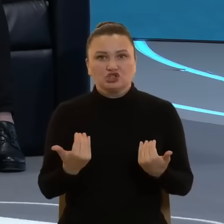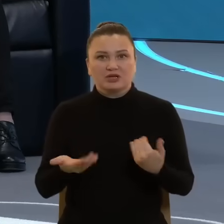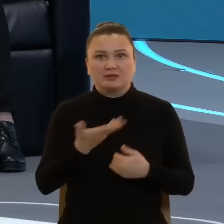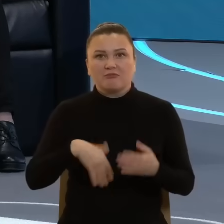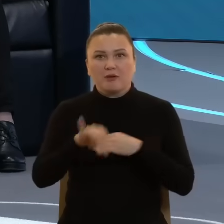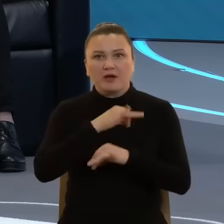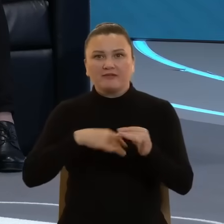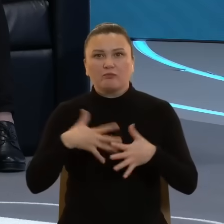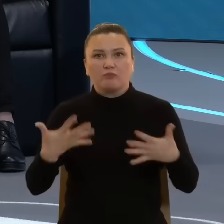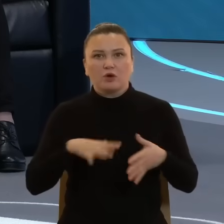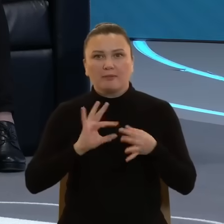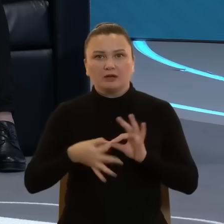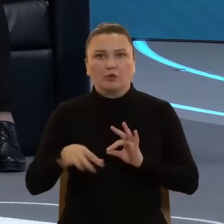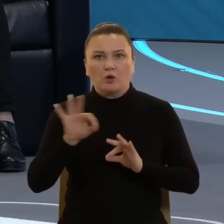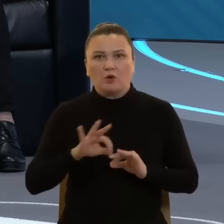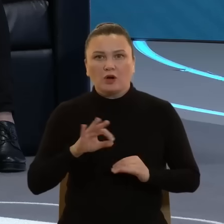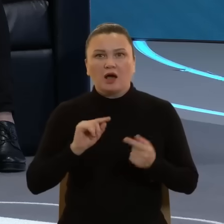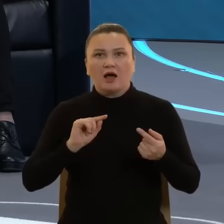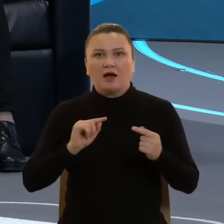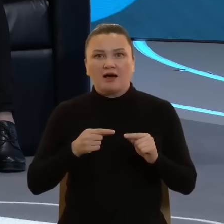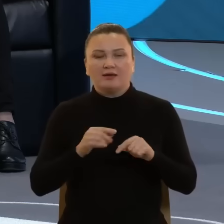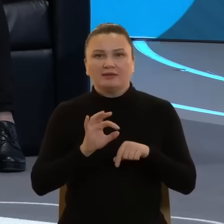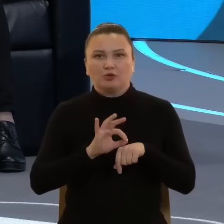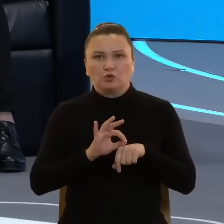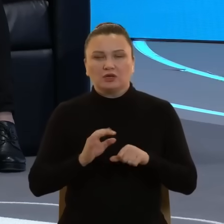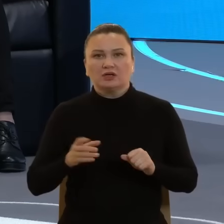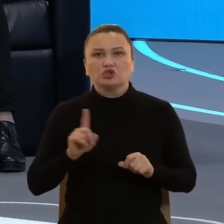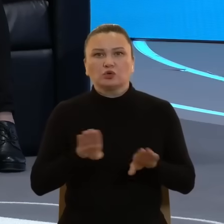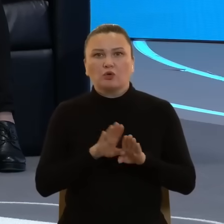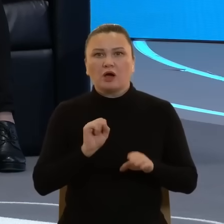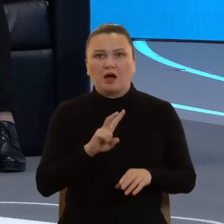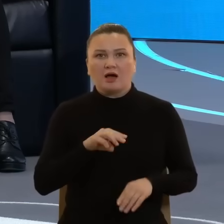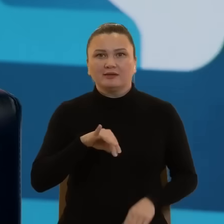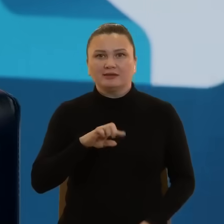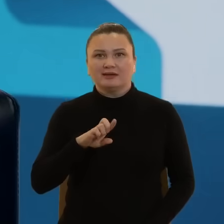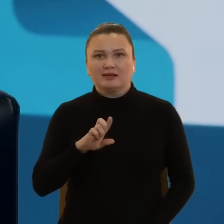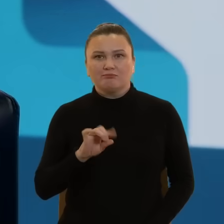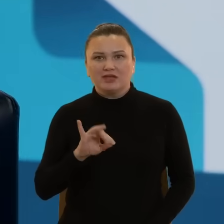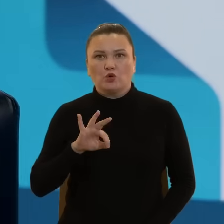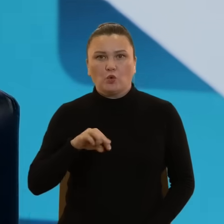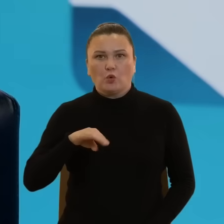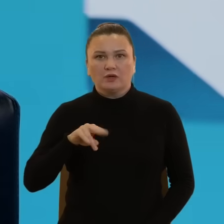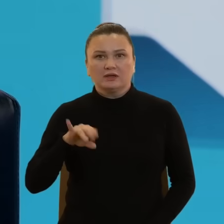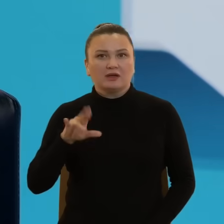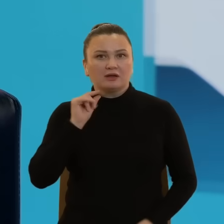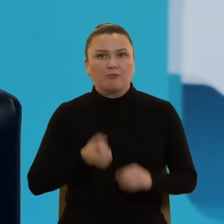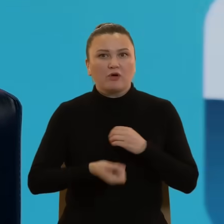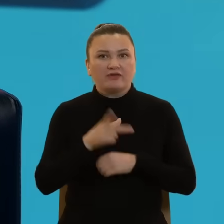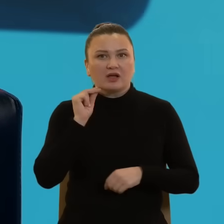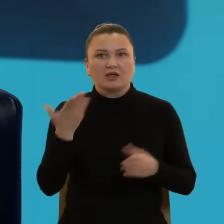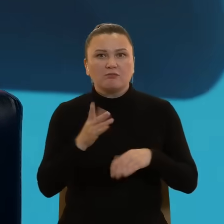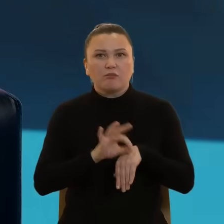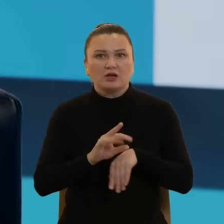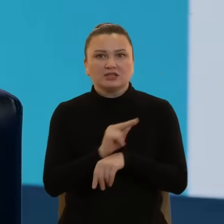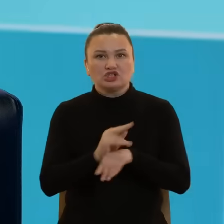мы поговорим более подробно про антибиотики. Вообще, что это такое, когда они появились, какие болезни лечили раньше